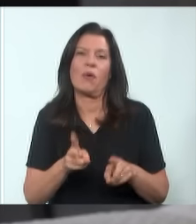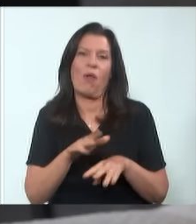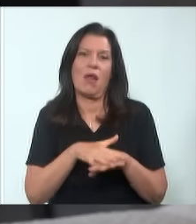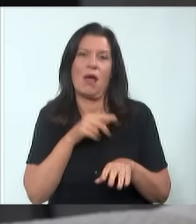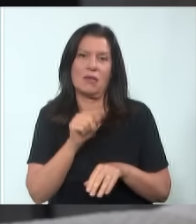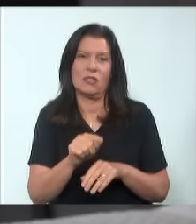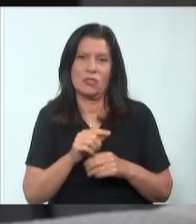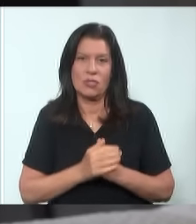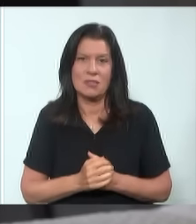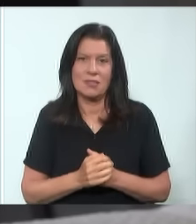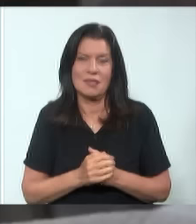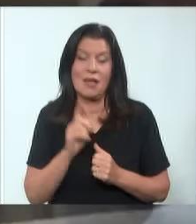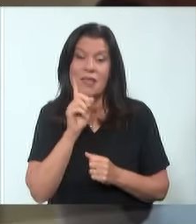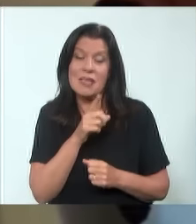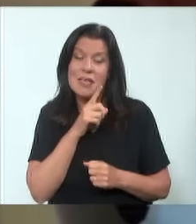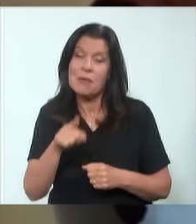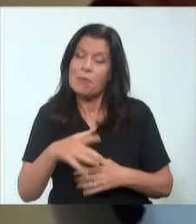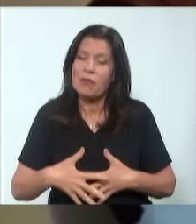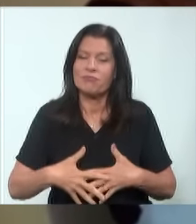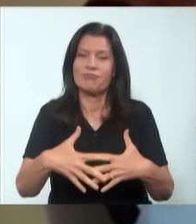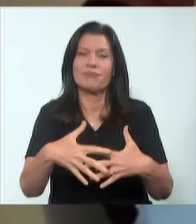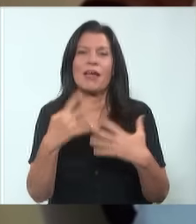שנשאה אותה בבטן 9 חודשים,